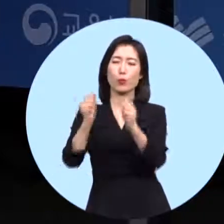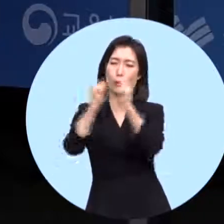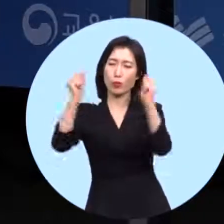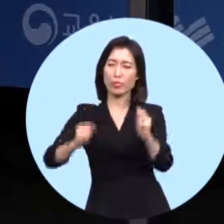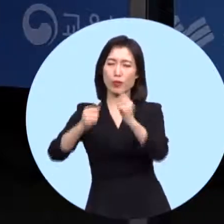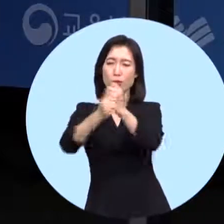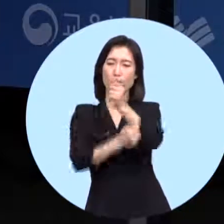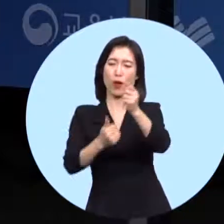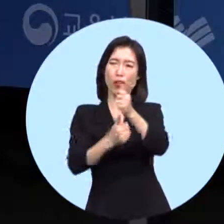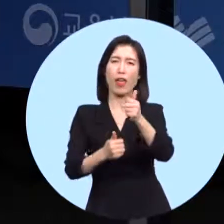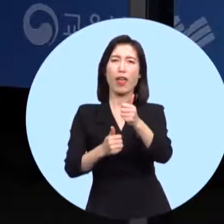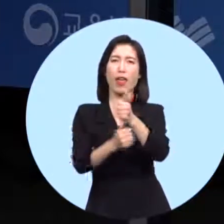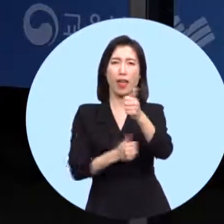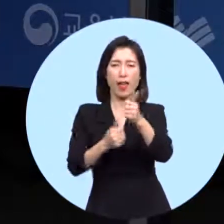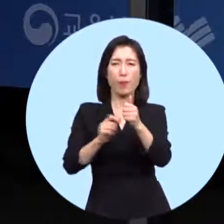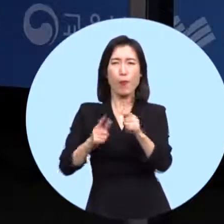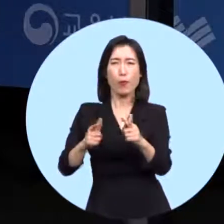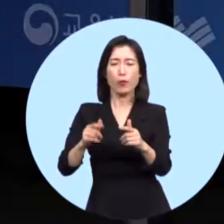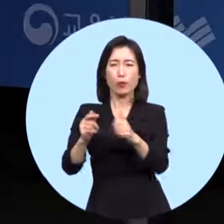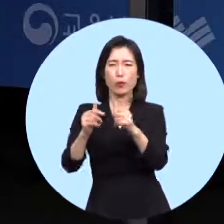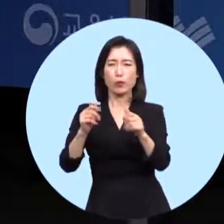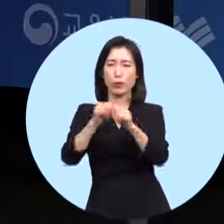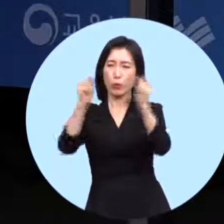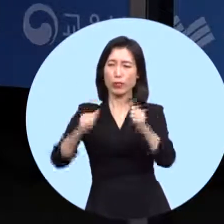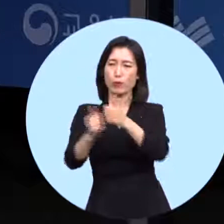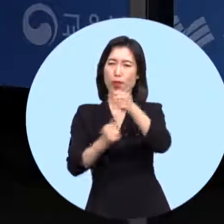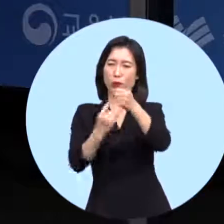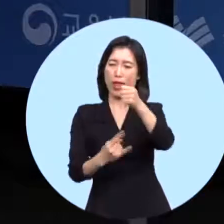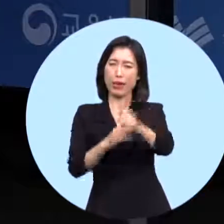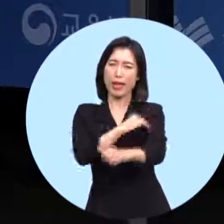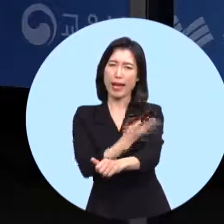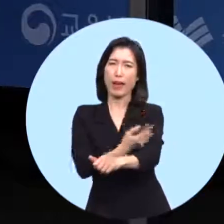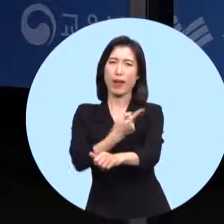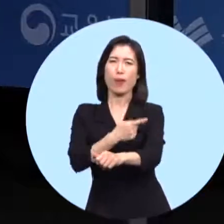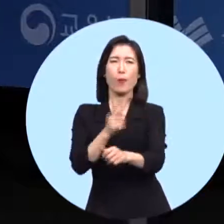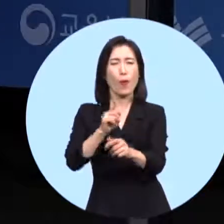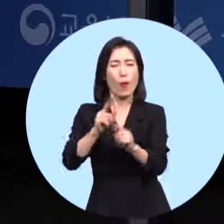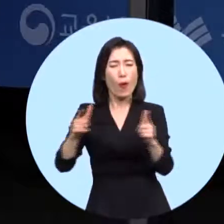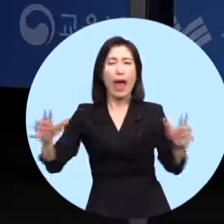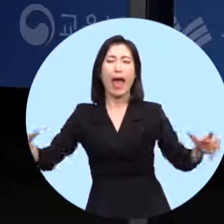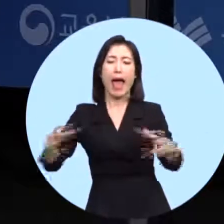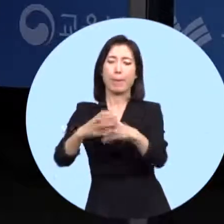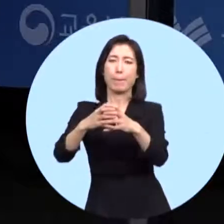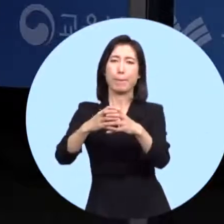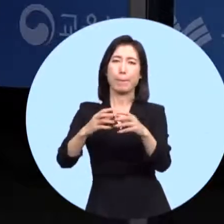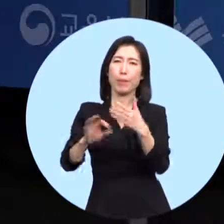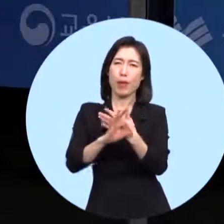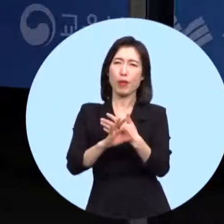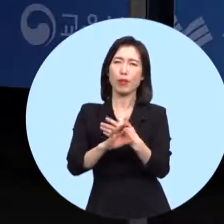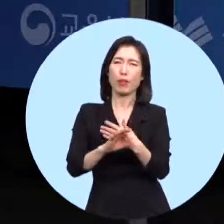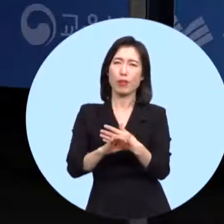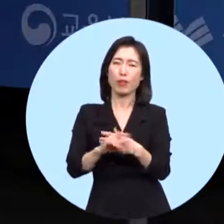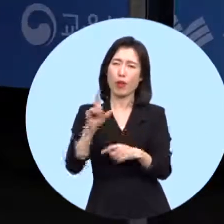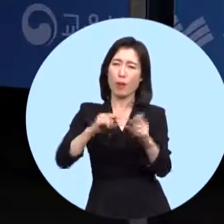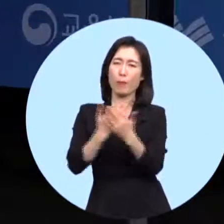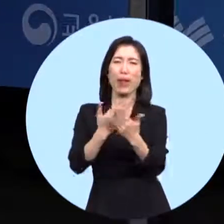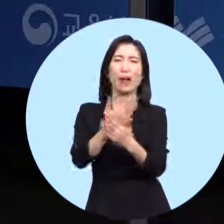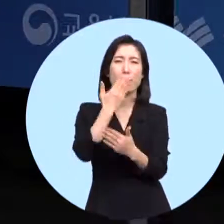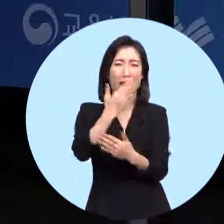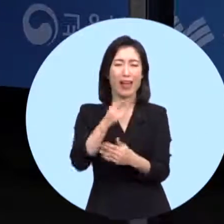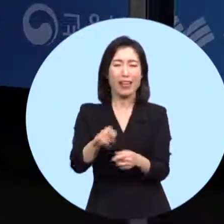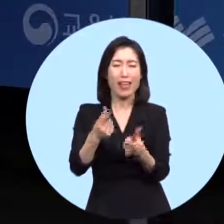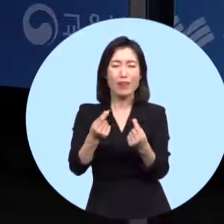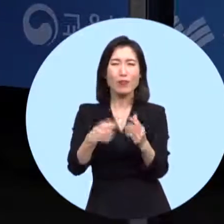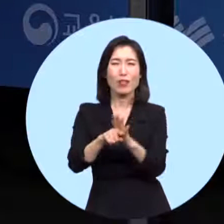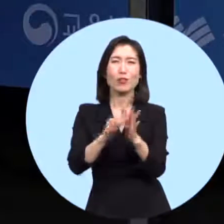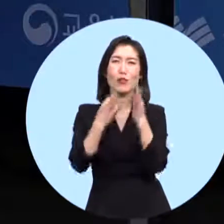조직이 필요로 하는 그 구성원의 역량에 관한 사항들을 함께 논의할 수 있는 그런 노력들이 필요하다고 봅니다. 이런 점에서 우리가